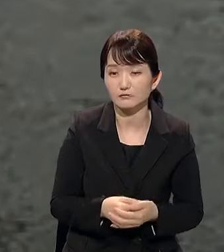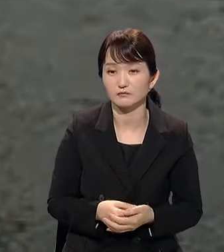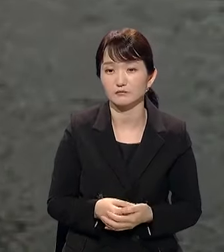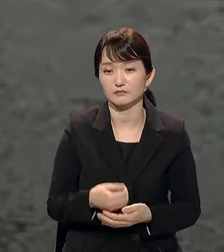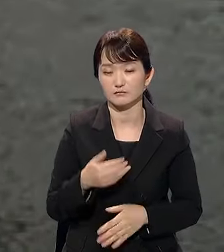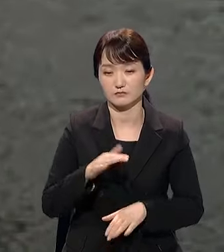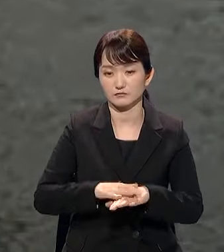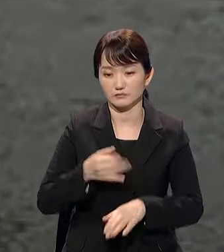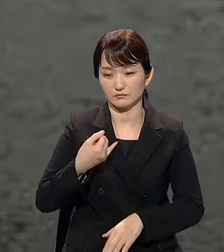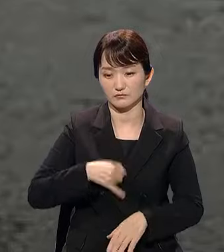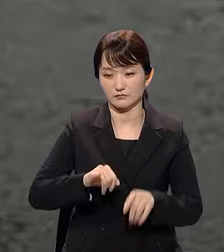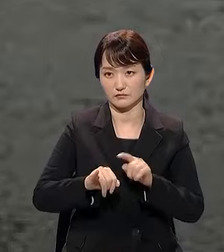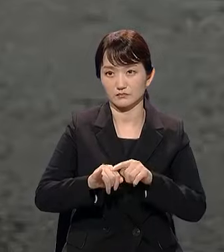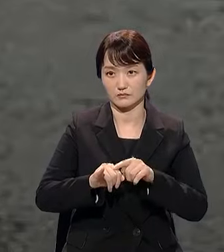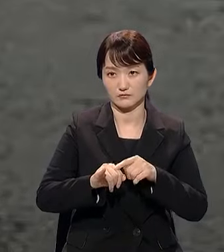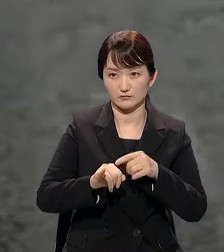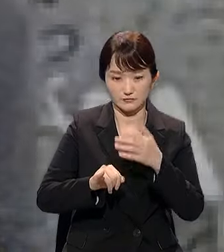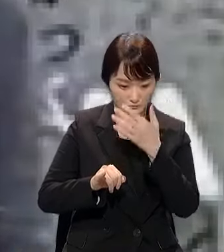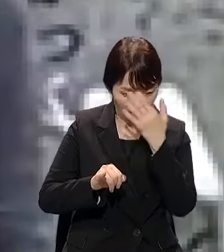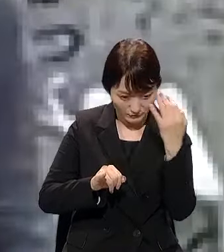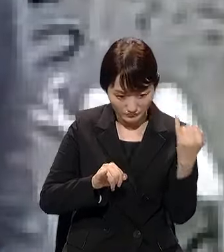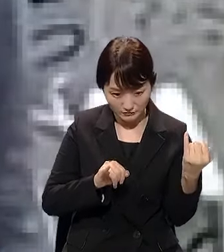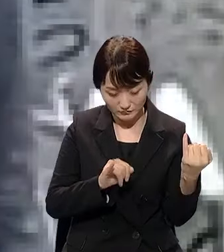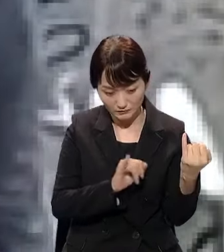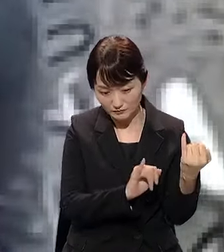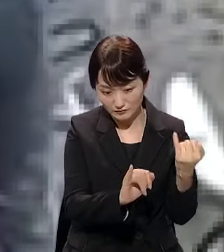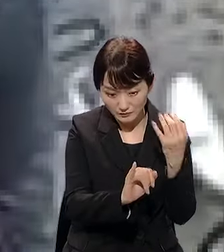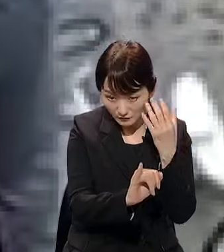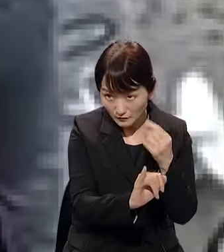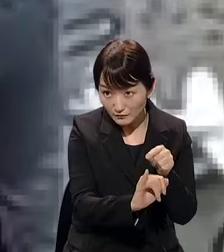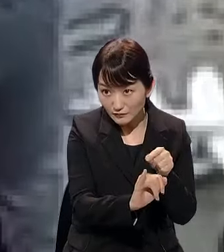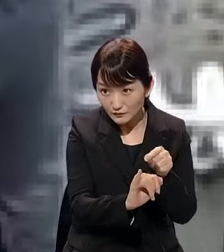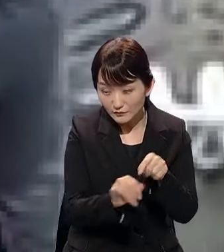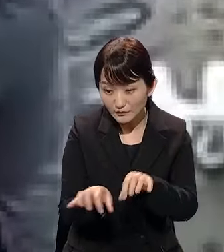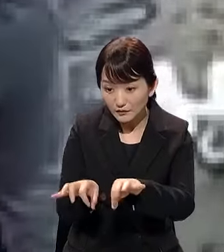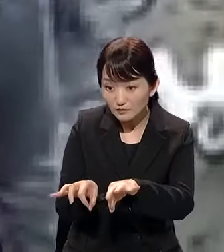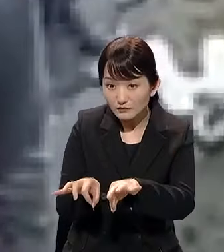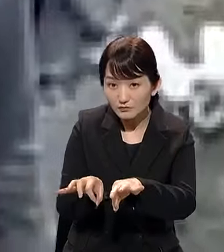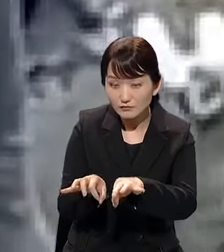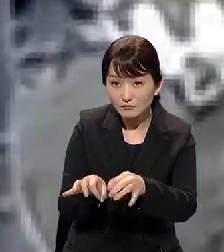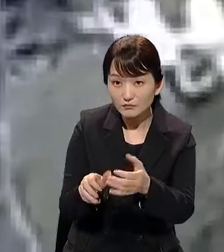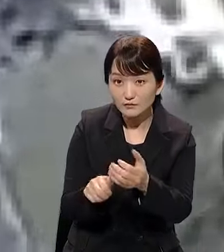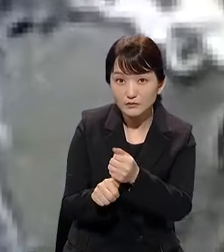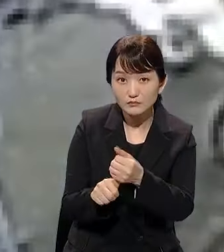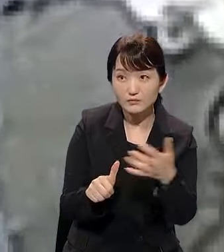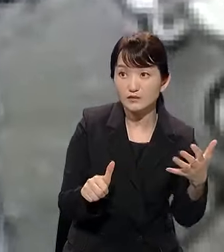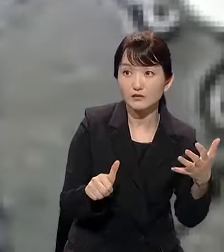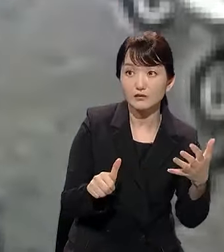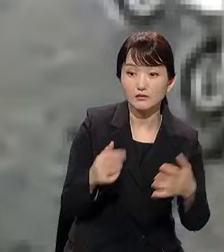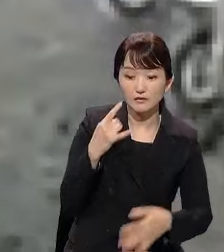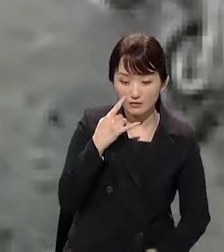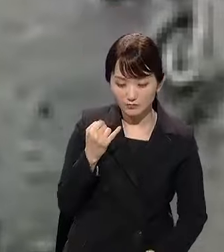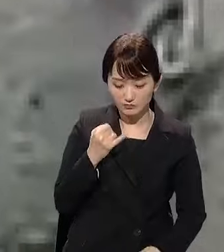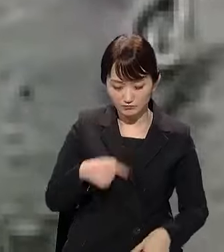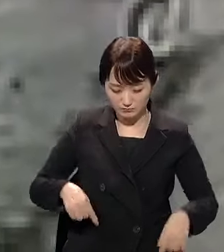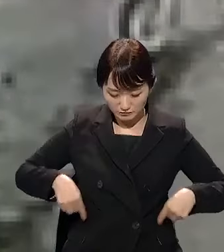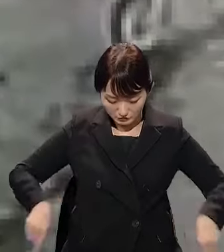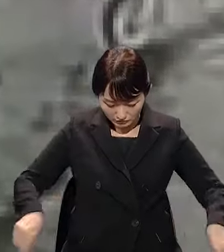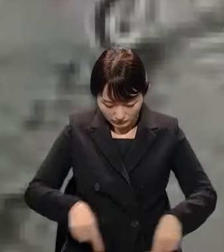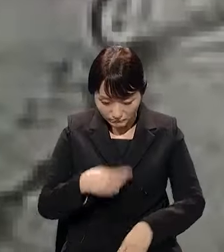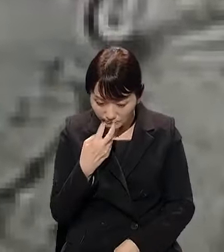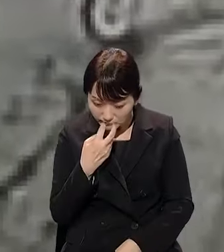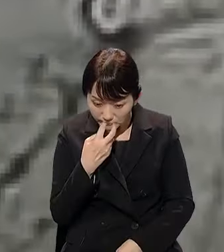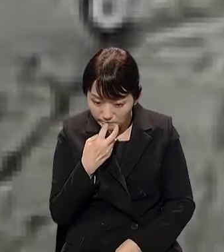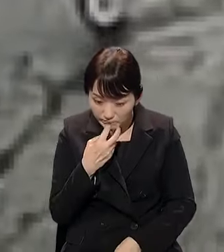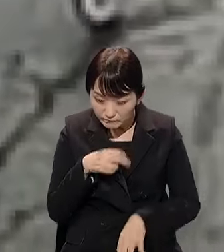나타나서 할머니의 시선을 뺏고 그만 유모차를 이렇게 손에서 놓아버립니다. 엄마는 치마에 정신이 팔린 사이 유모차는